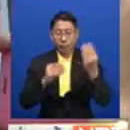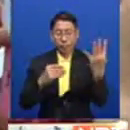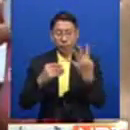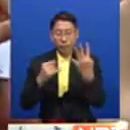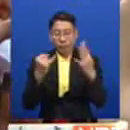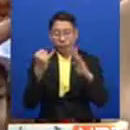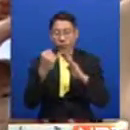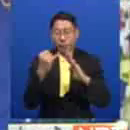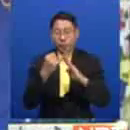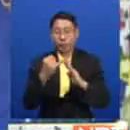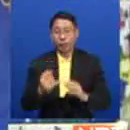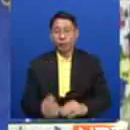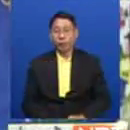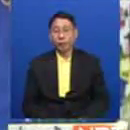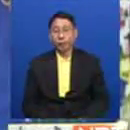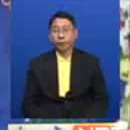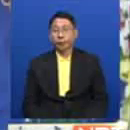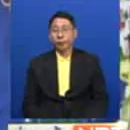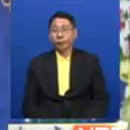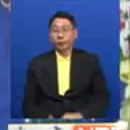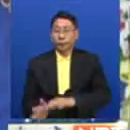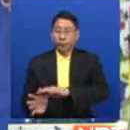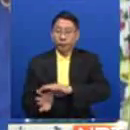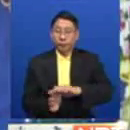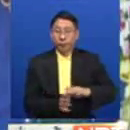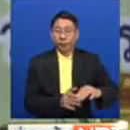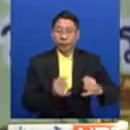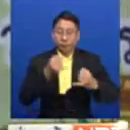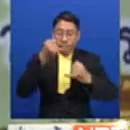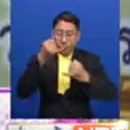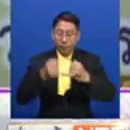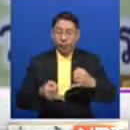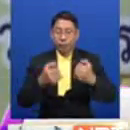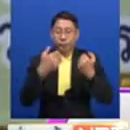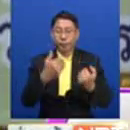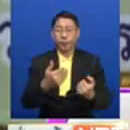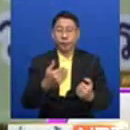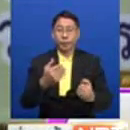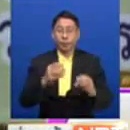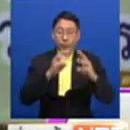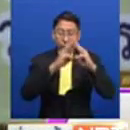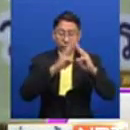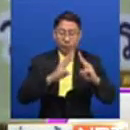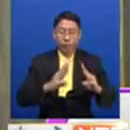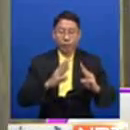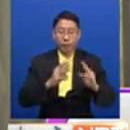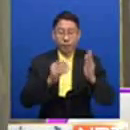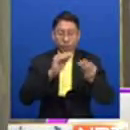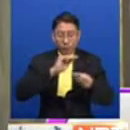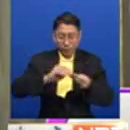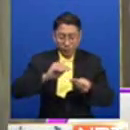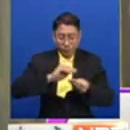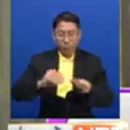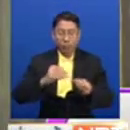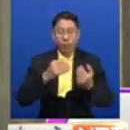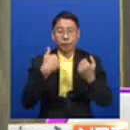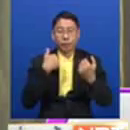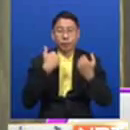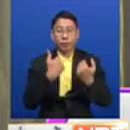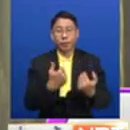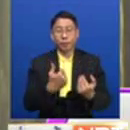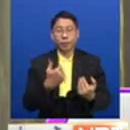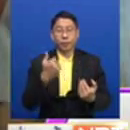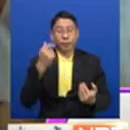ยและปิดท้ายค่ะกันที่ศาลาการประเรียนวัดโสธรวรารามวรวิหารอำเภอเ